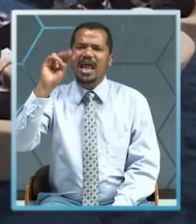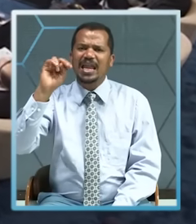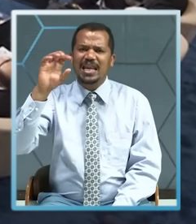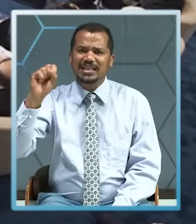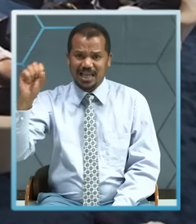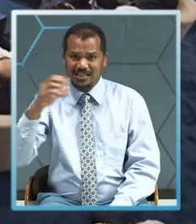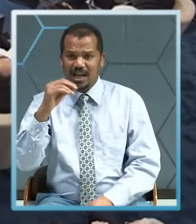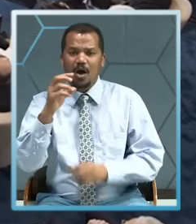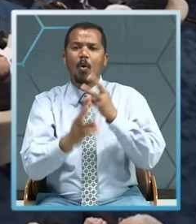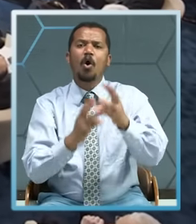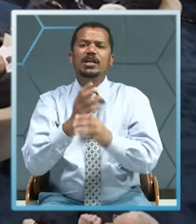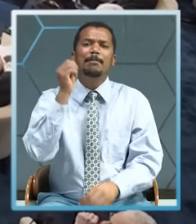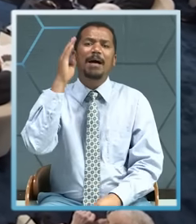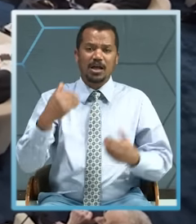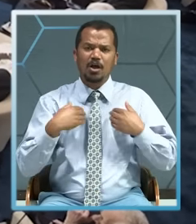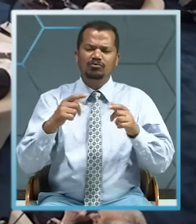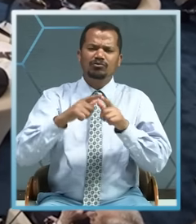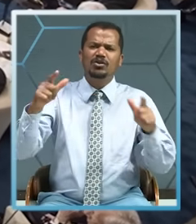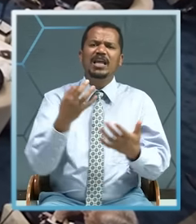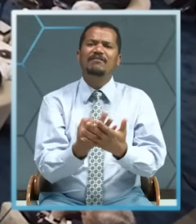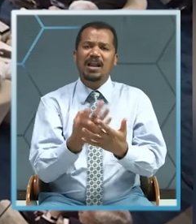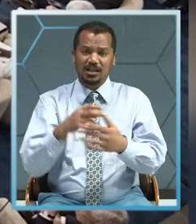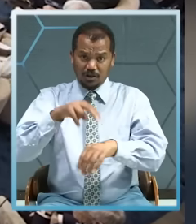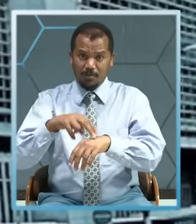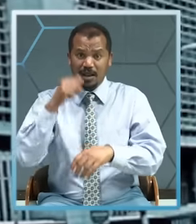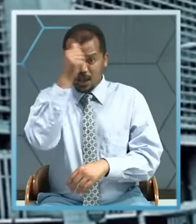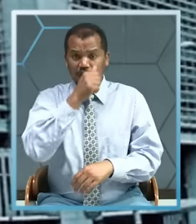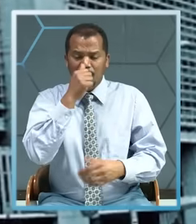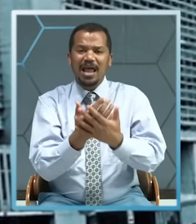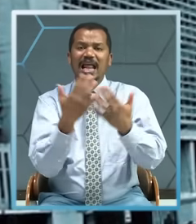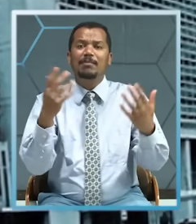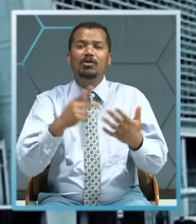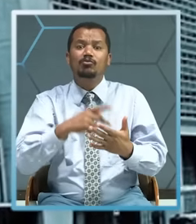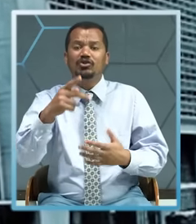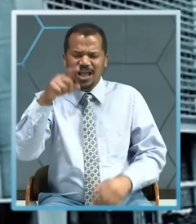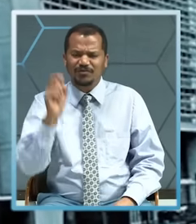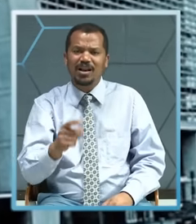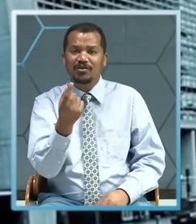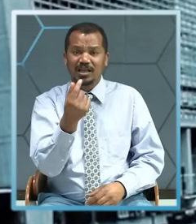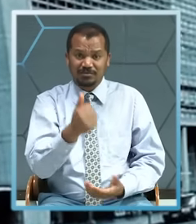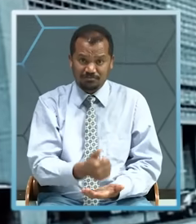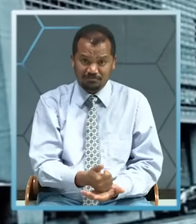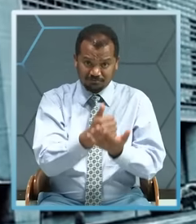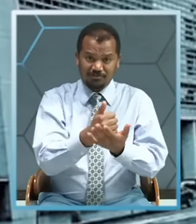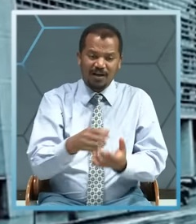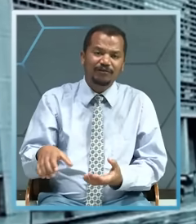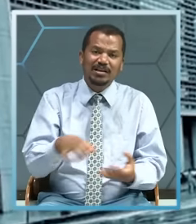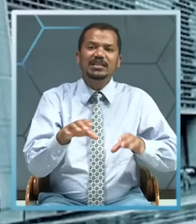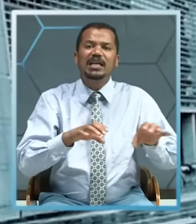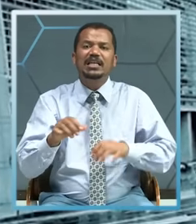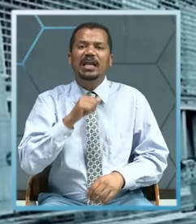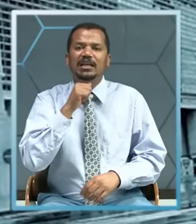እንደ IMF እና World Bank ካሉ ግዙፍ የፋይናንስ ተቋማት ለኢትዮጵያ የልማት ፕሮጀክት አስፈላጊው የገንዘብ